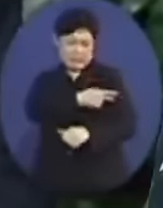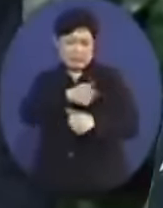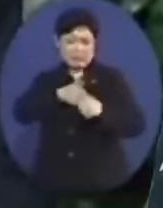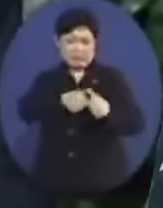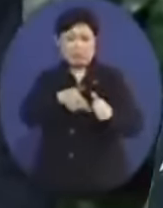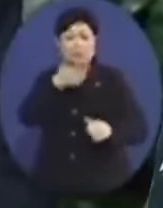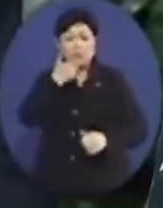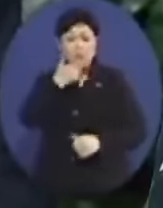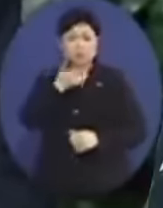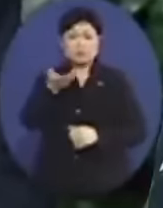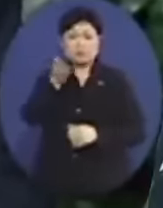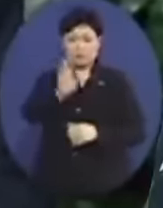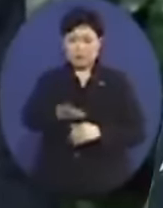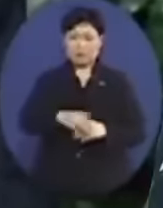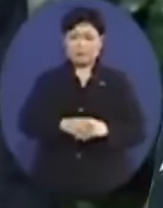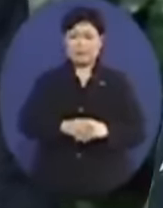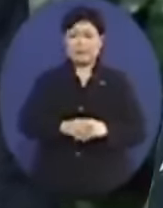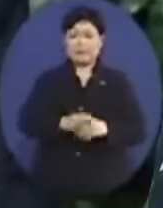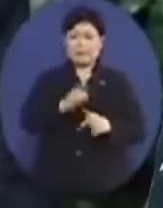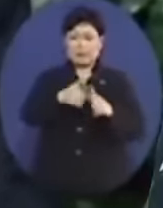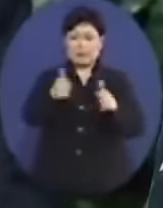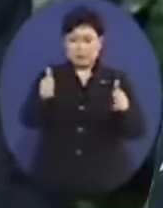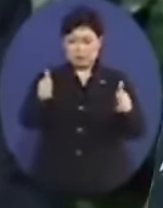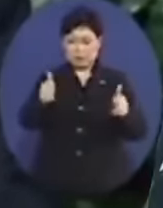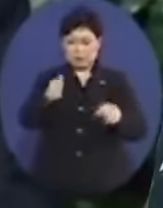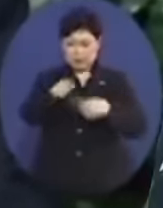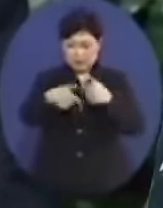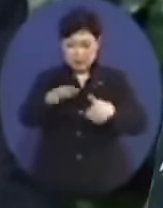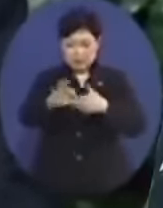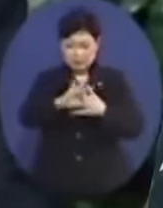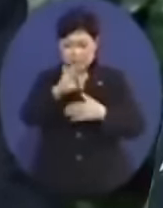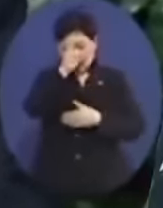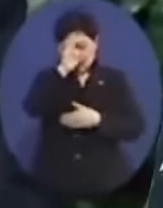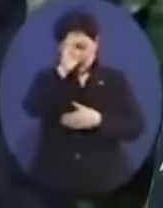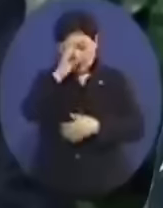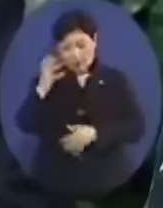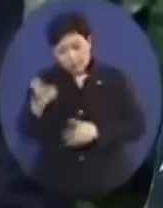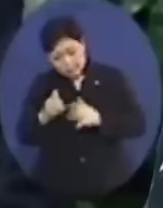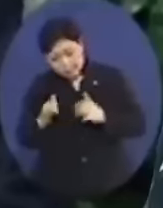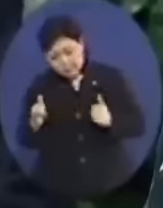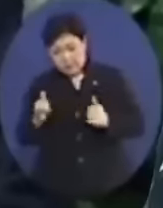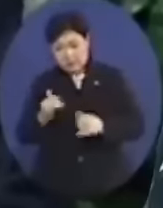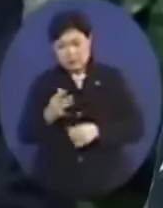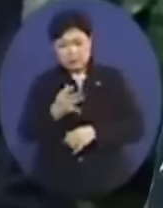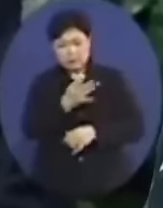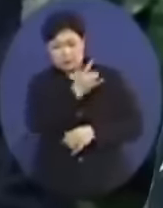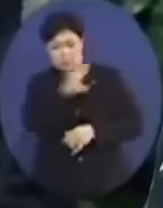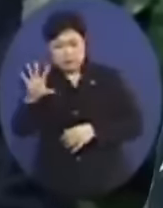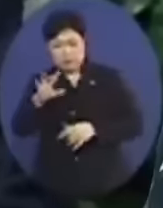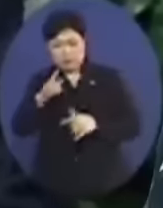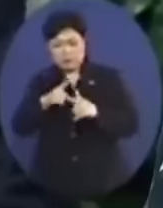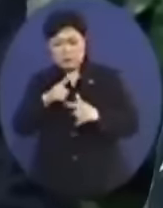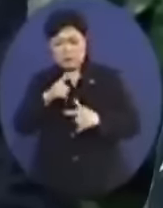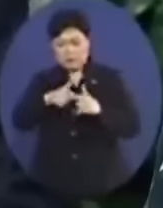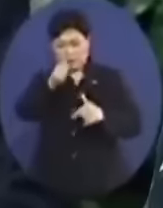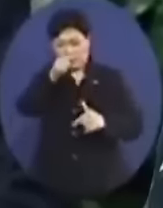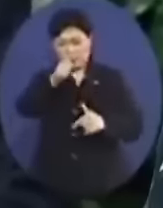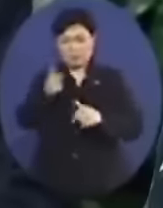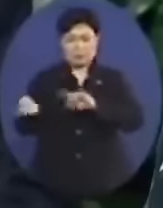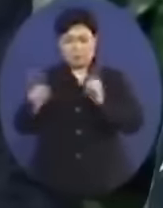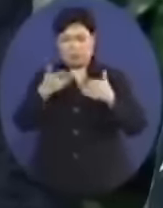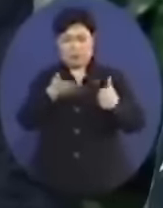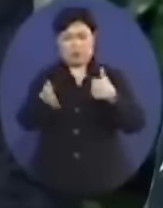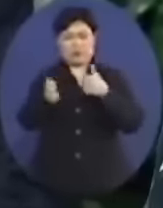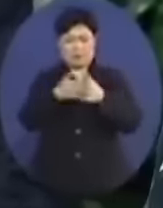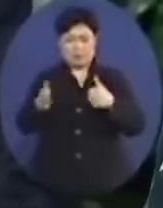달았어요 그러나 예수님께 가면은 병든 사람들은 백중 백발로 다 나으니까